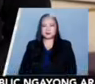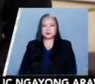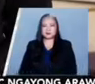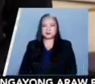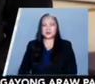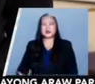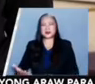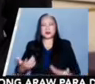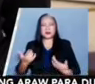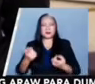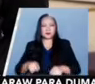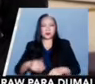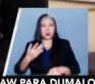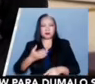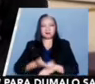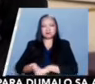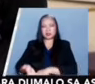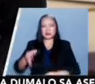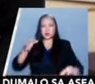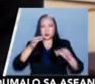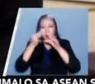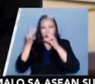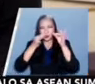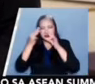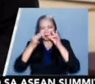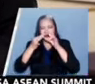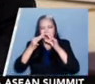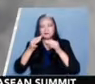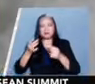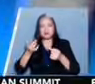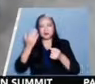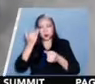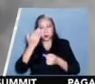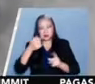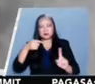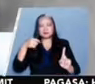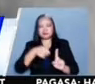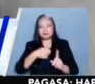ang ugat ng krimen. May unang balita si EJ Gomez.